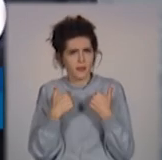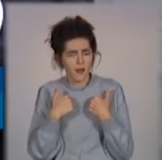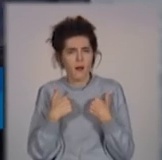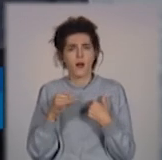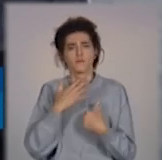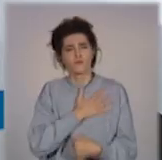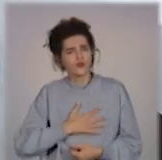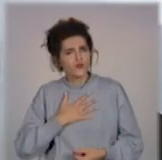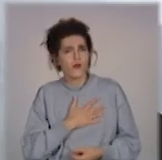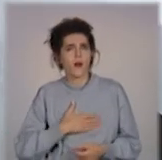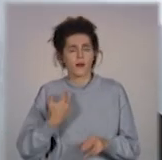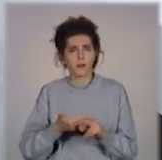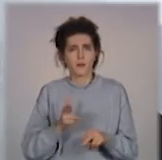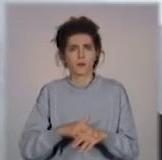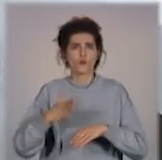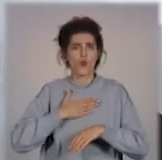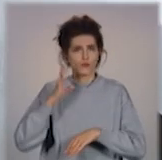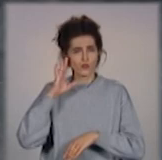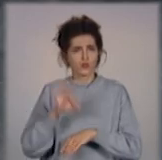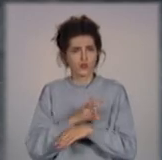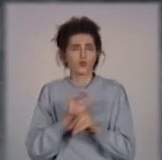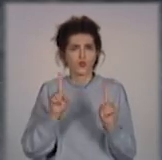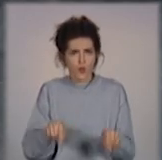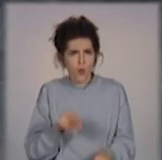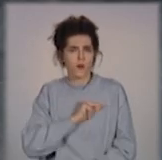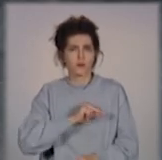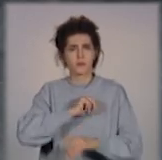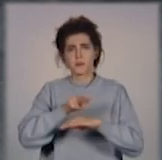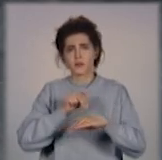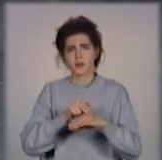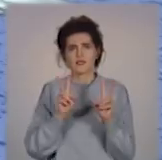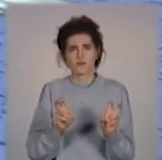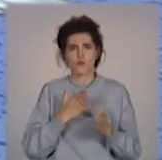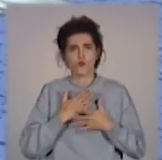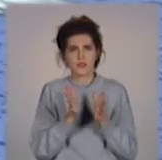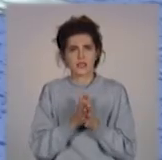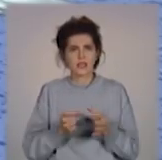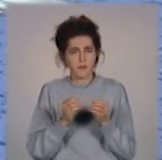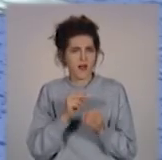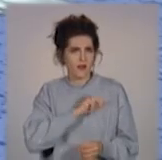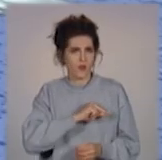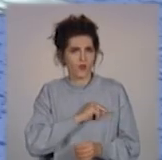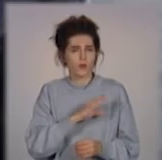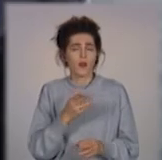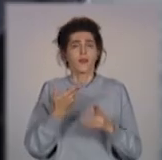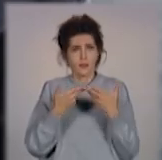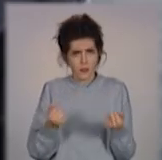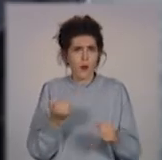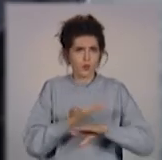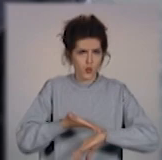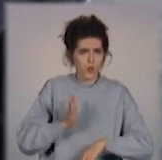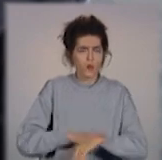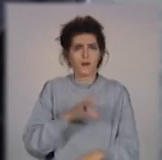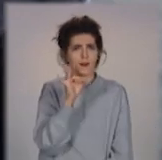Переживають і підтримують. Супруг також в органах патрульної поліції. У нас такий сімейний підряд. Максимальний ризик, да, опасності